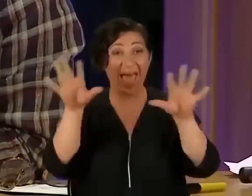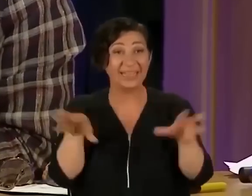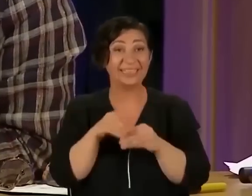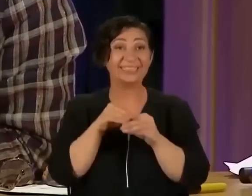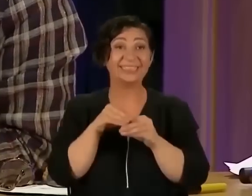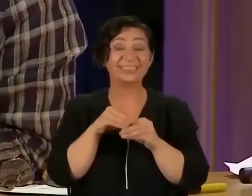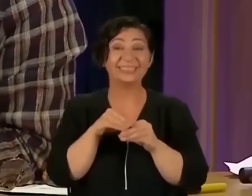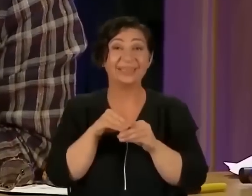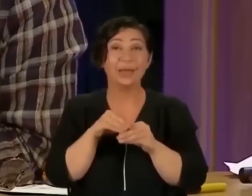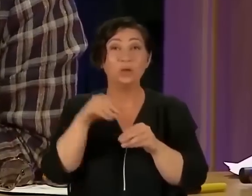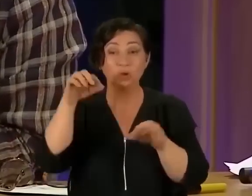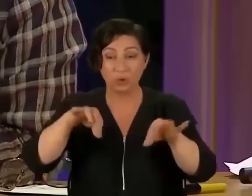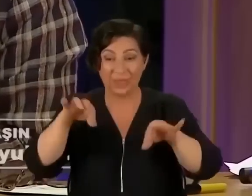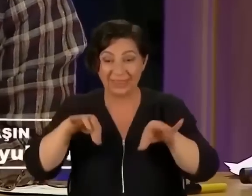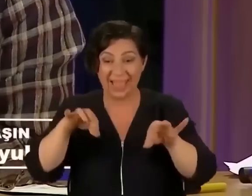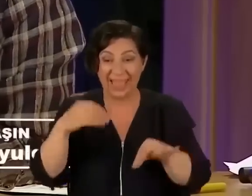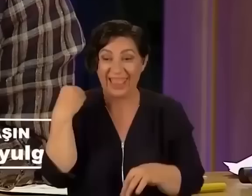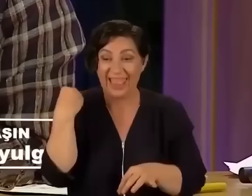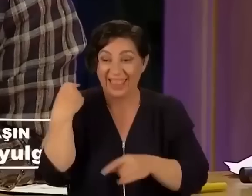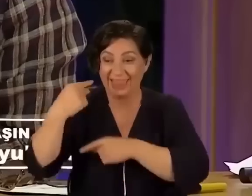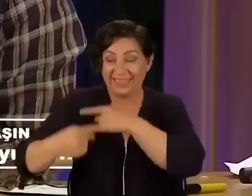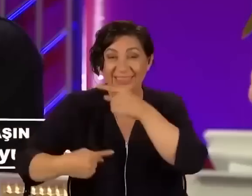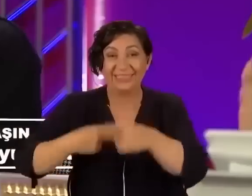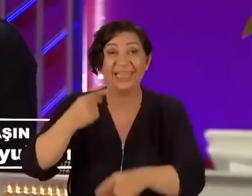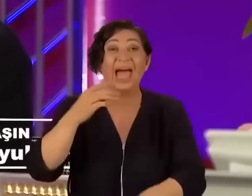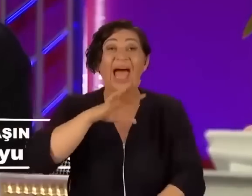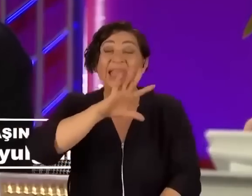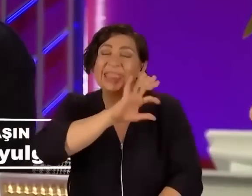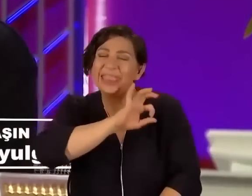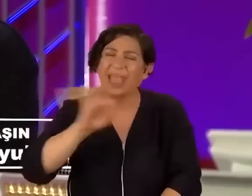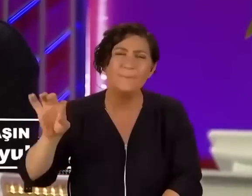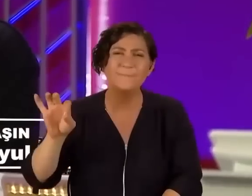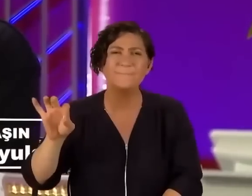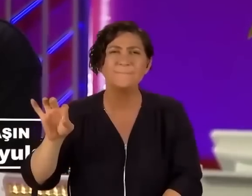yani herkesin şu anda belki yeni nesilde herkesin tam